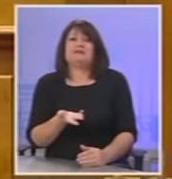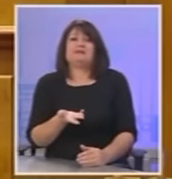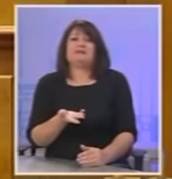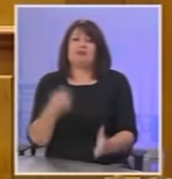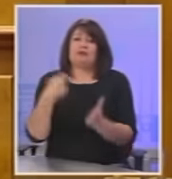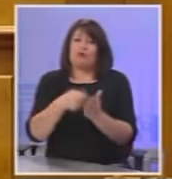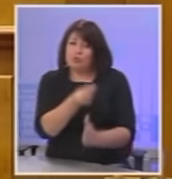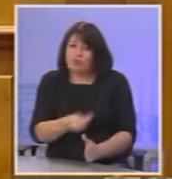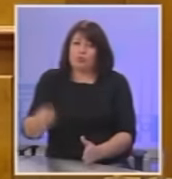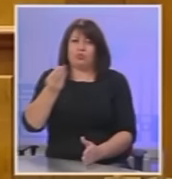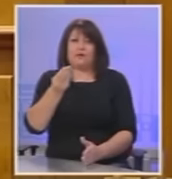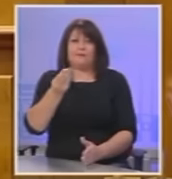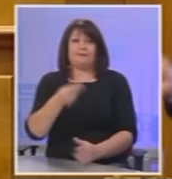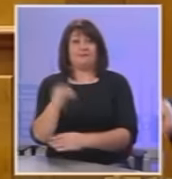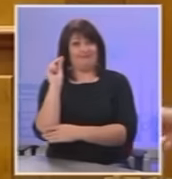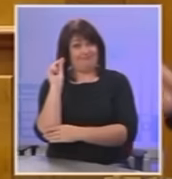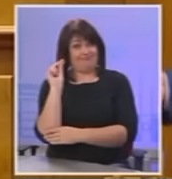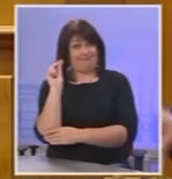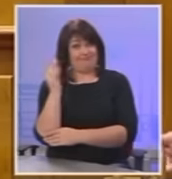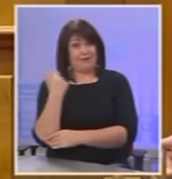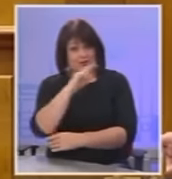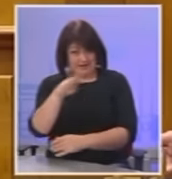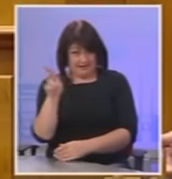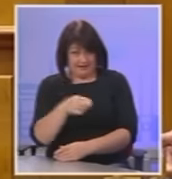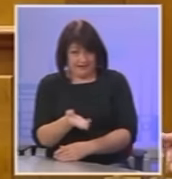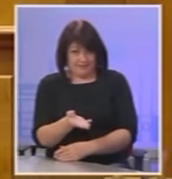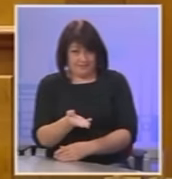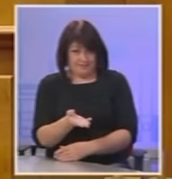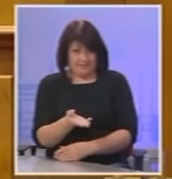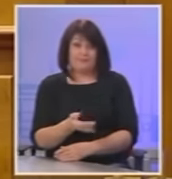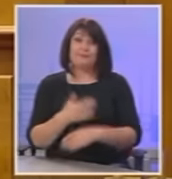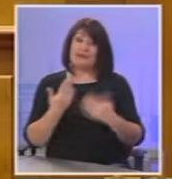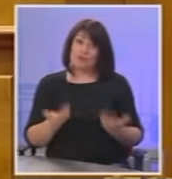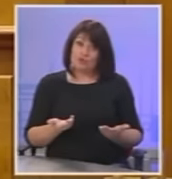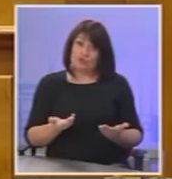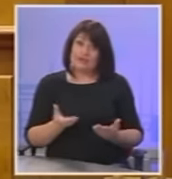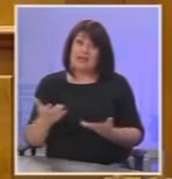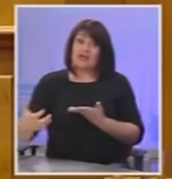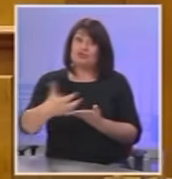έμφυα καλύπτετε την υπόσχεση αυτή που είχατε δώσει ότι θα τον καταργούσατε? Ότι θα αυξηθούν τα